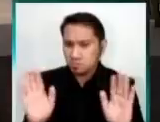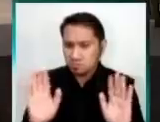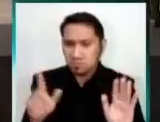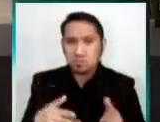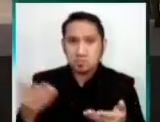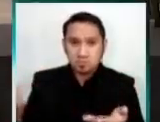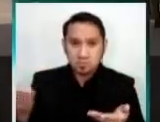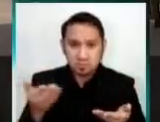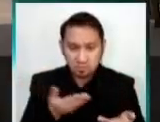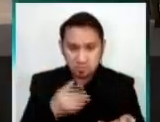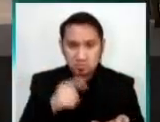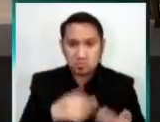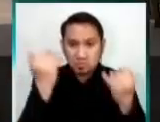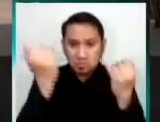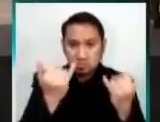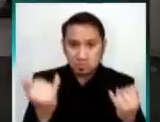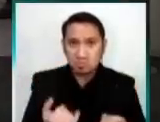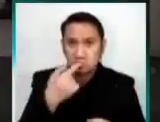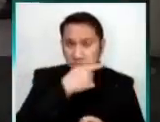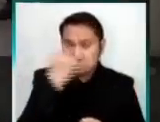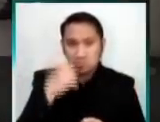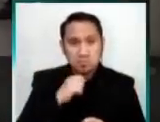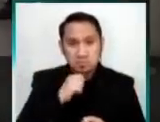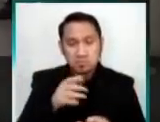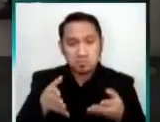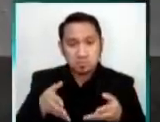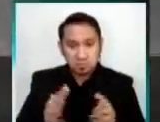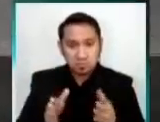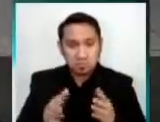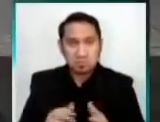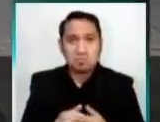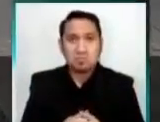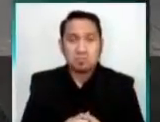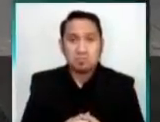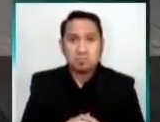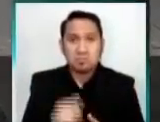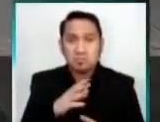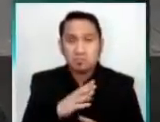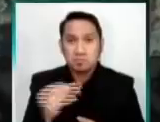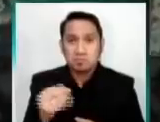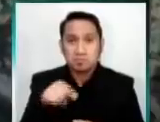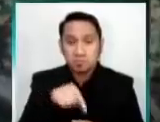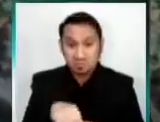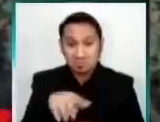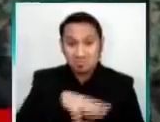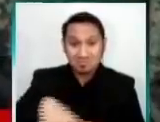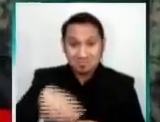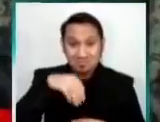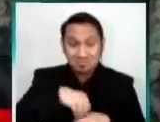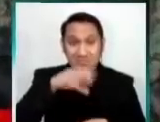puon dahil hindi rin naman sila papapasukin sa mga kalye sa palibot ng simbahan at maging sa Plaza Miranda. Stay